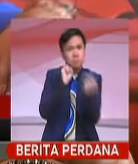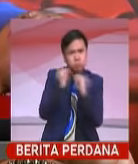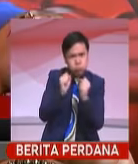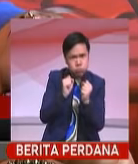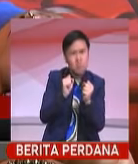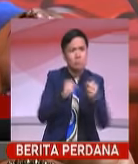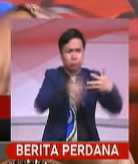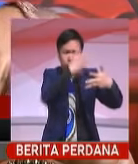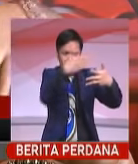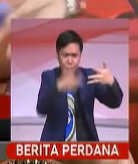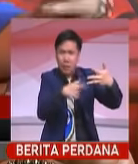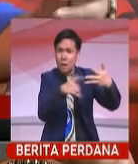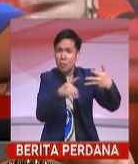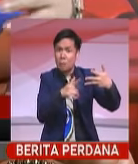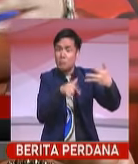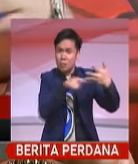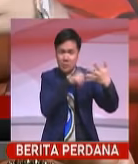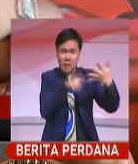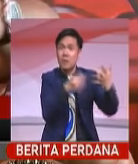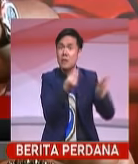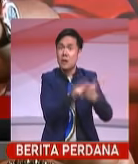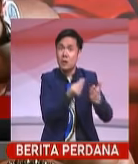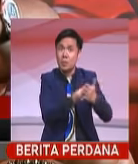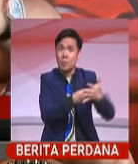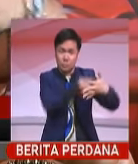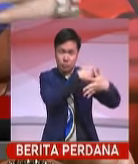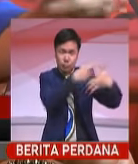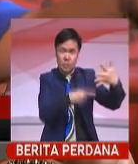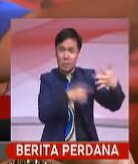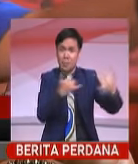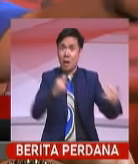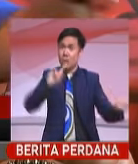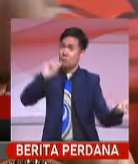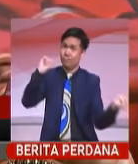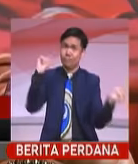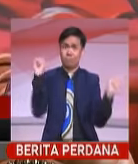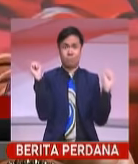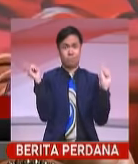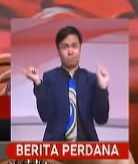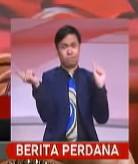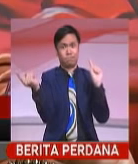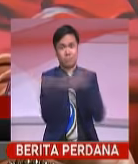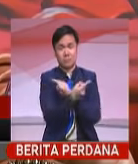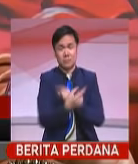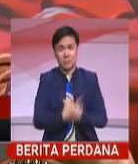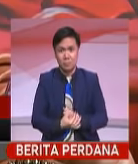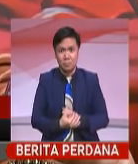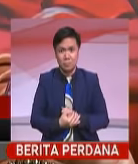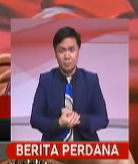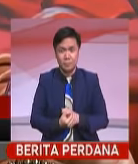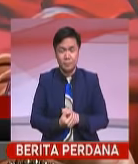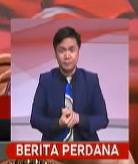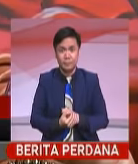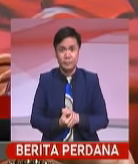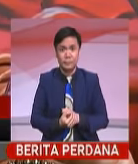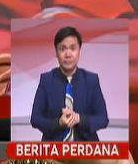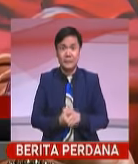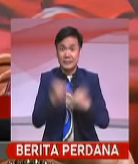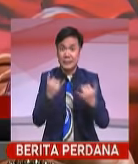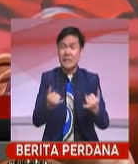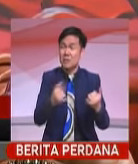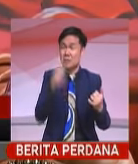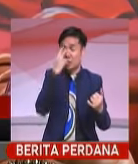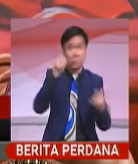country, dan juga segi ekonomi dia 360 punya. This is what you call a multiplier